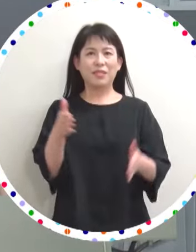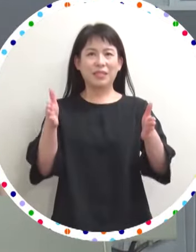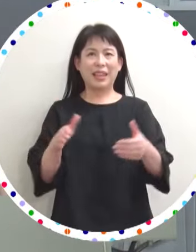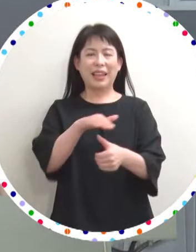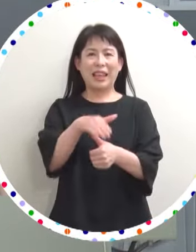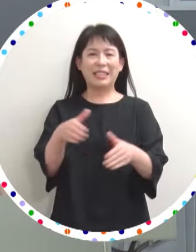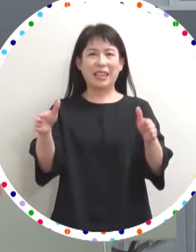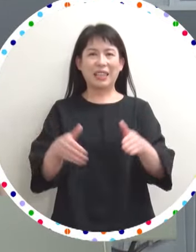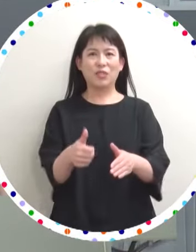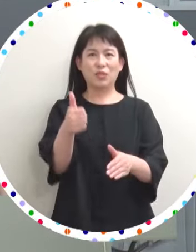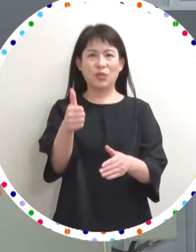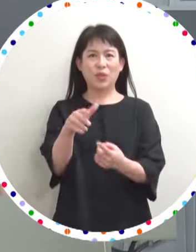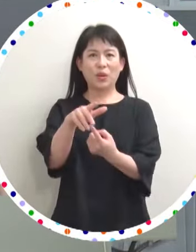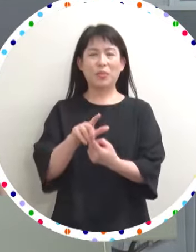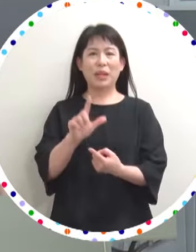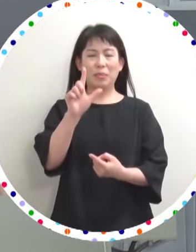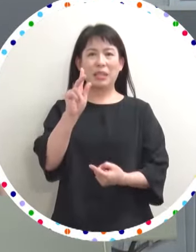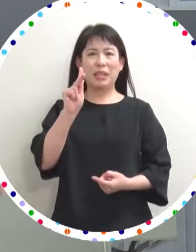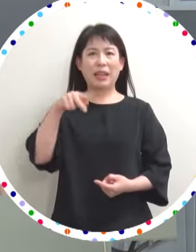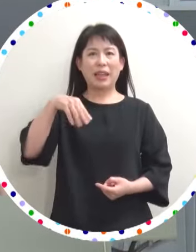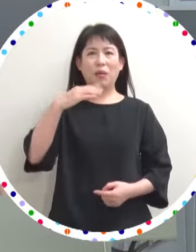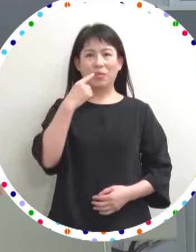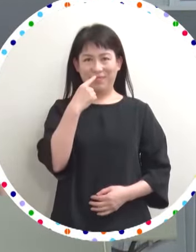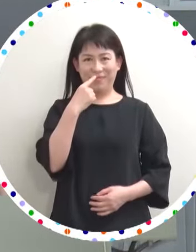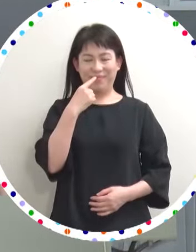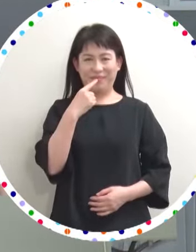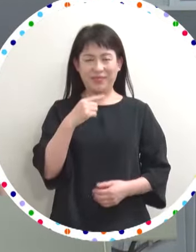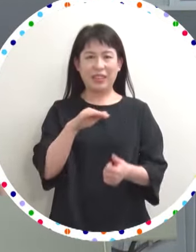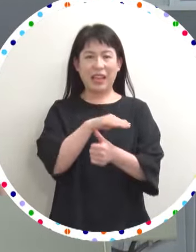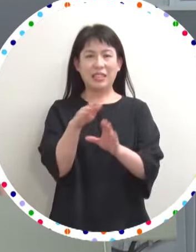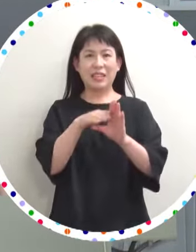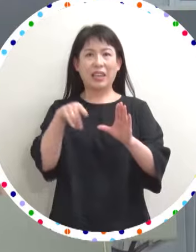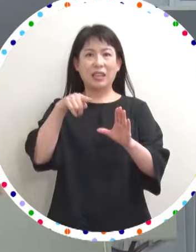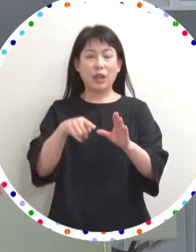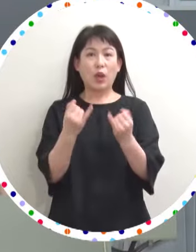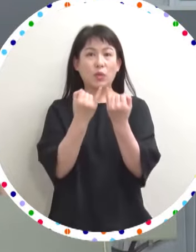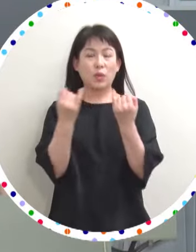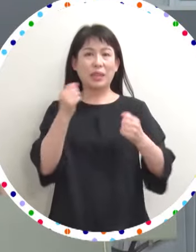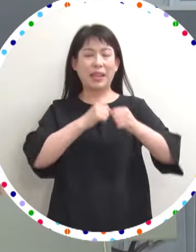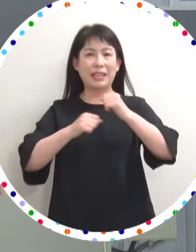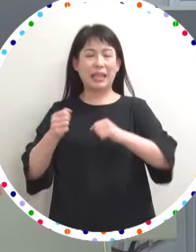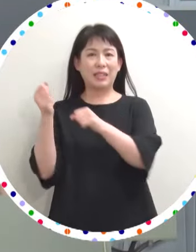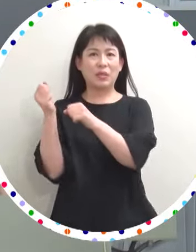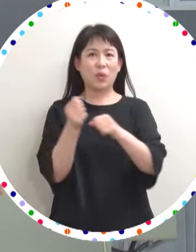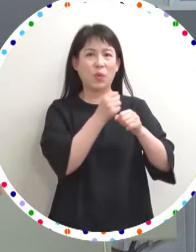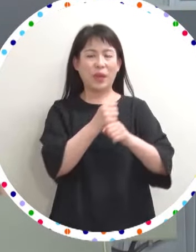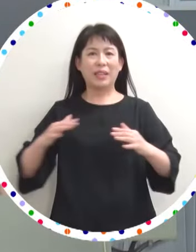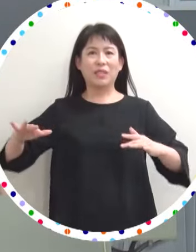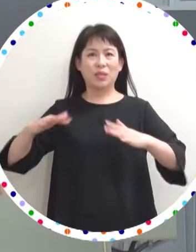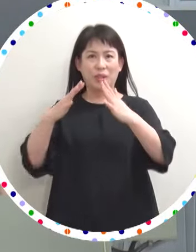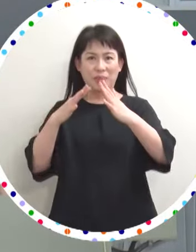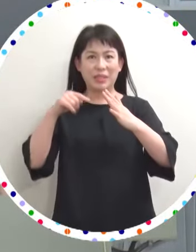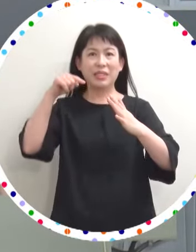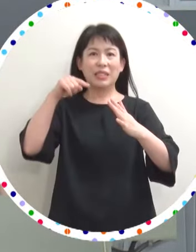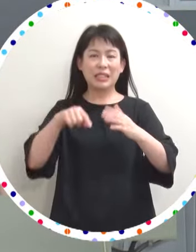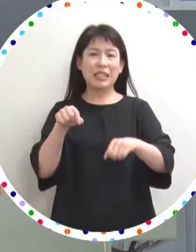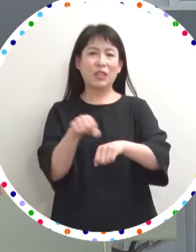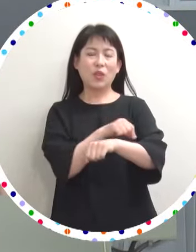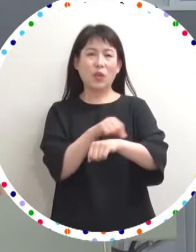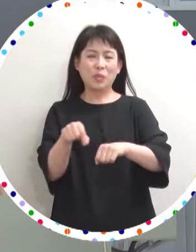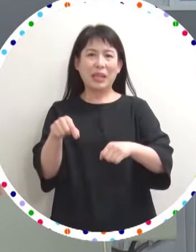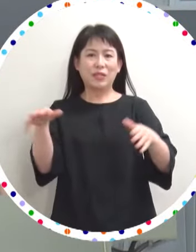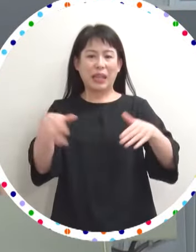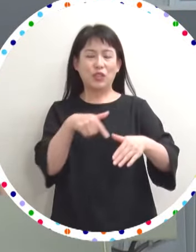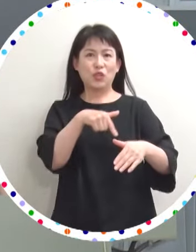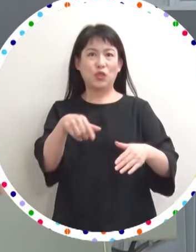週刊一致編集長の村上佳菜子です。今回は愛知県が行う女性の活躍を応援する取り組みを